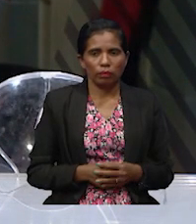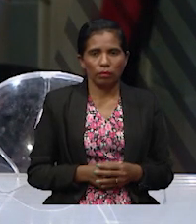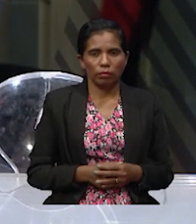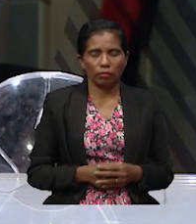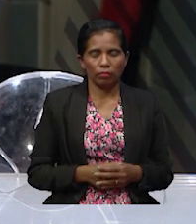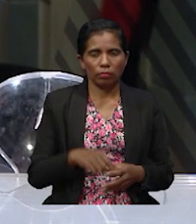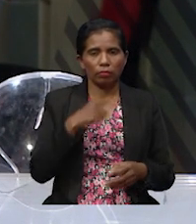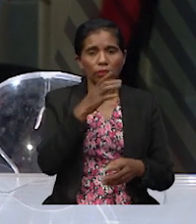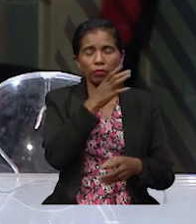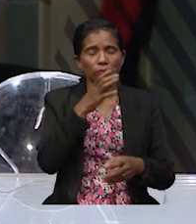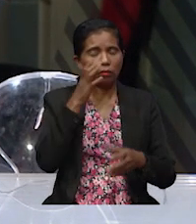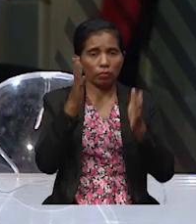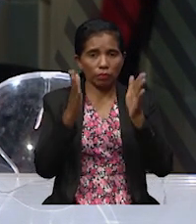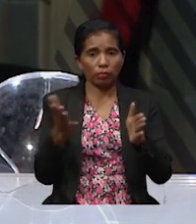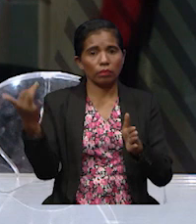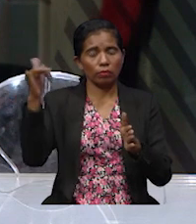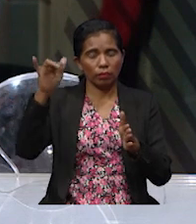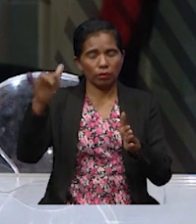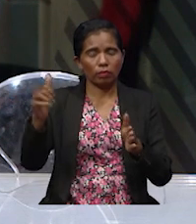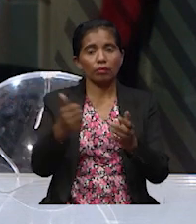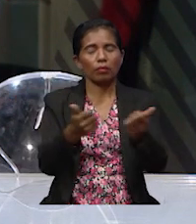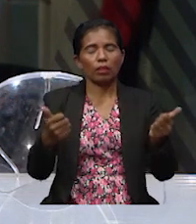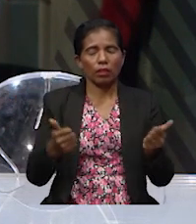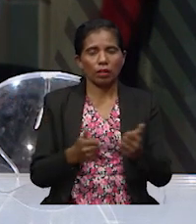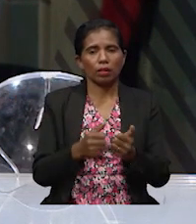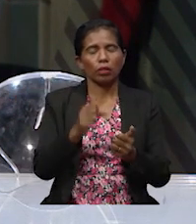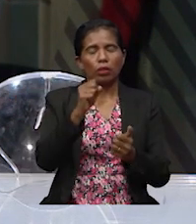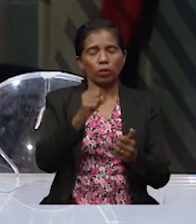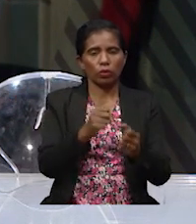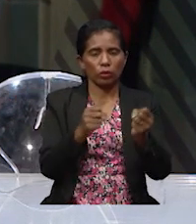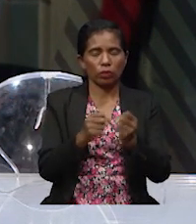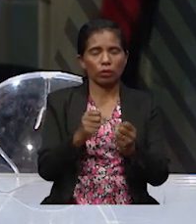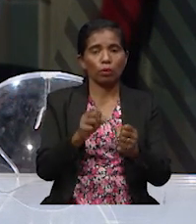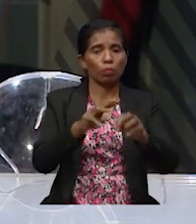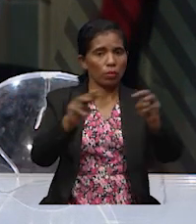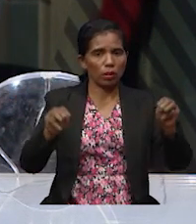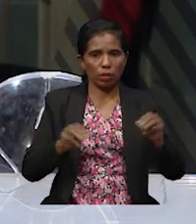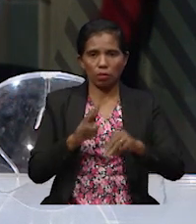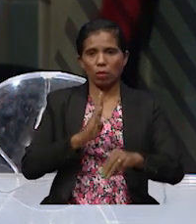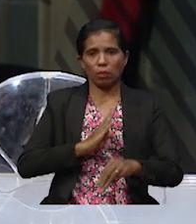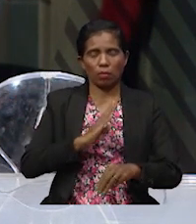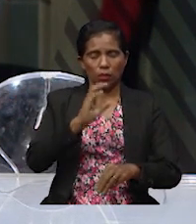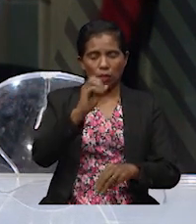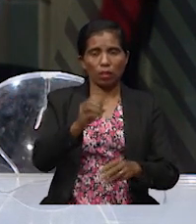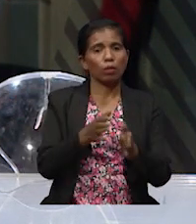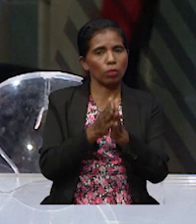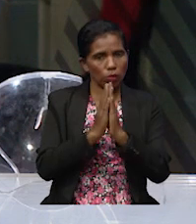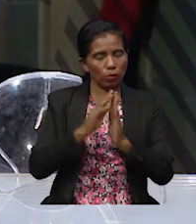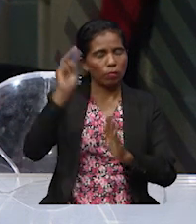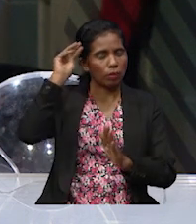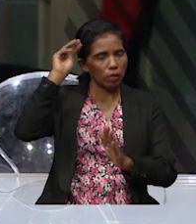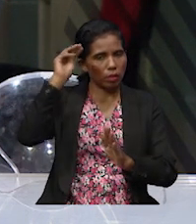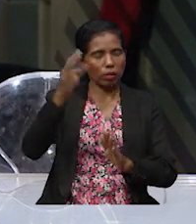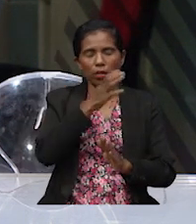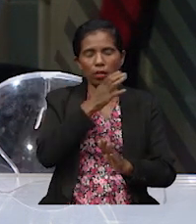Agricultor sira i aldeia Sulilaran suku Aida Baleten município Bobonaru, husu ministro agricultura